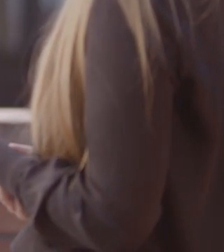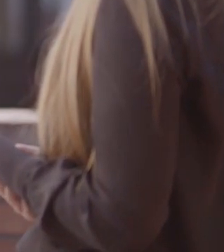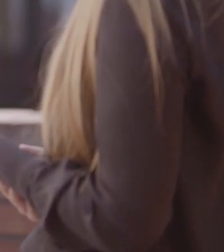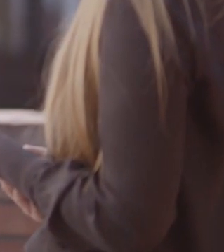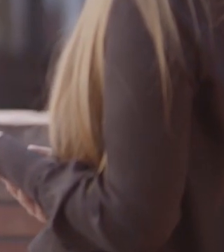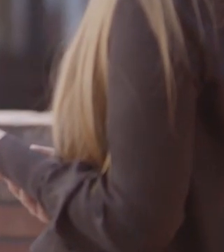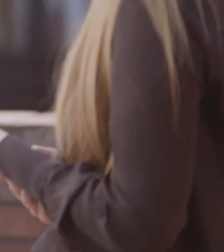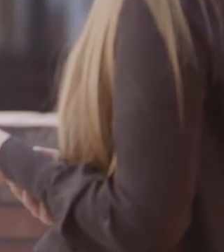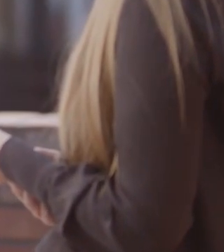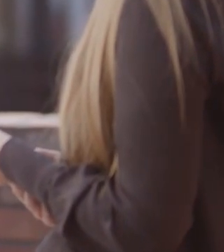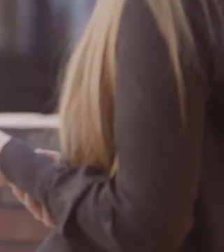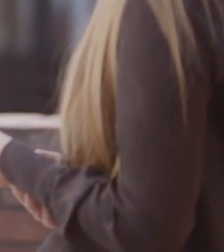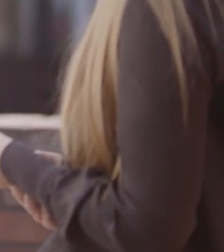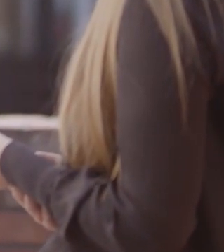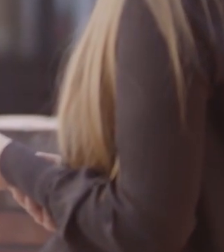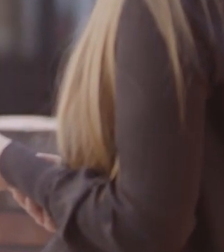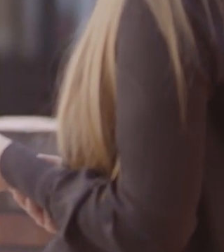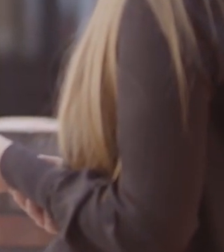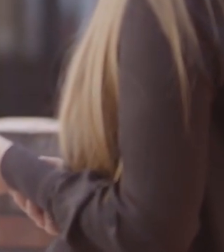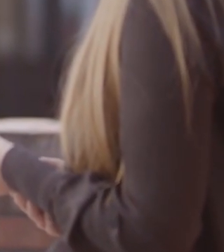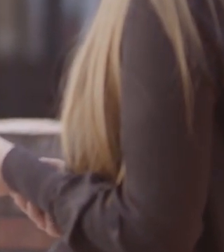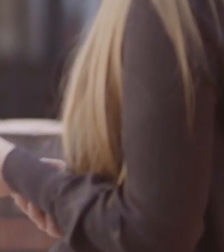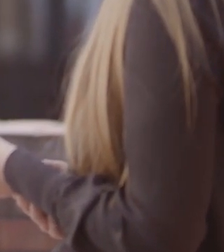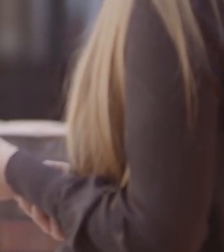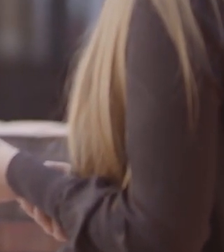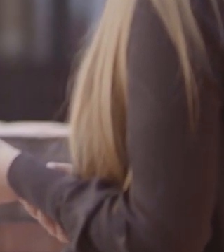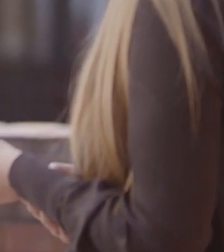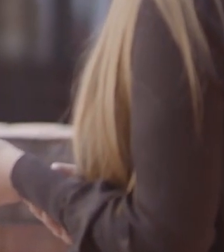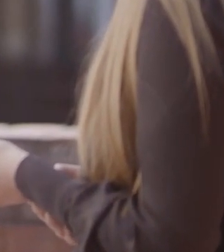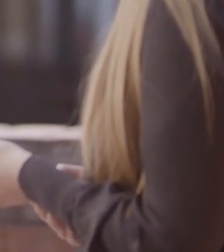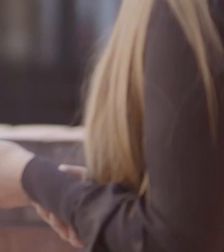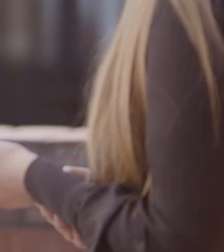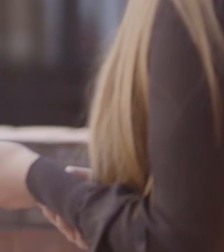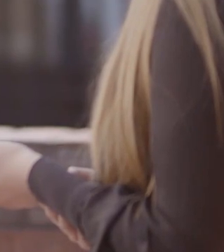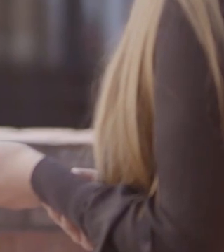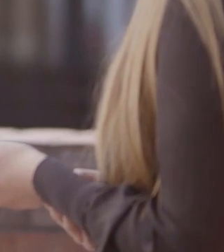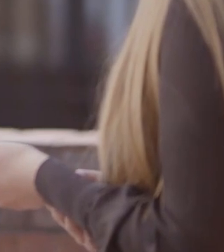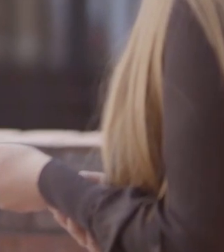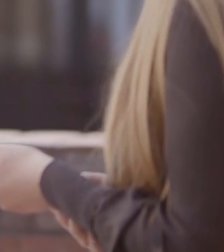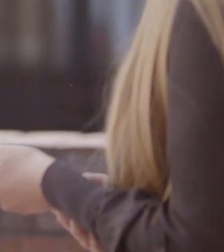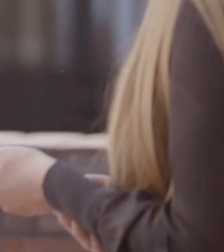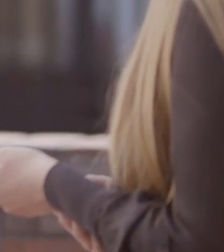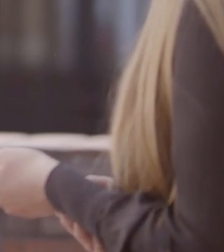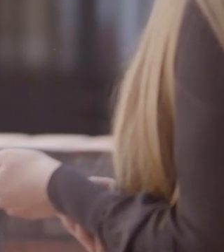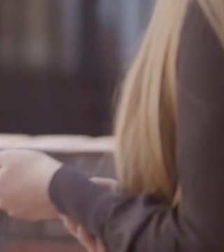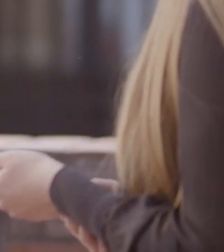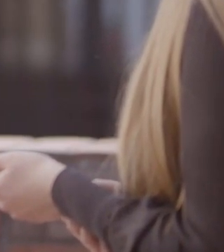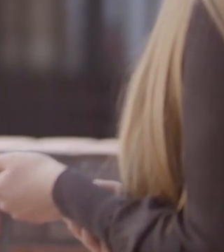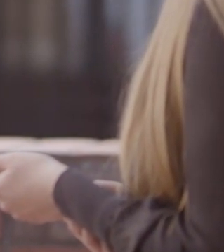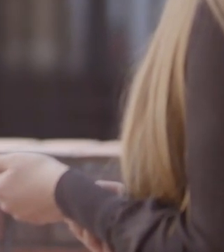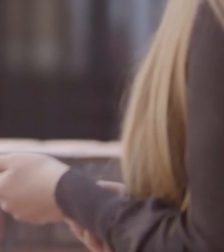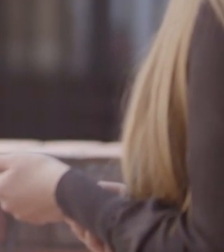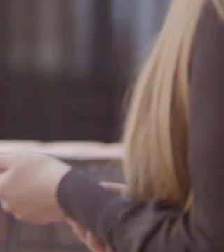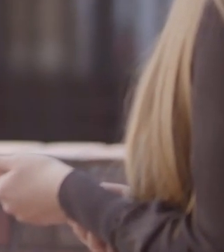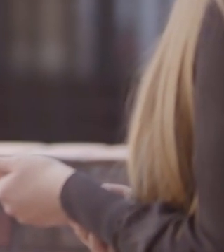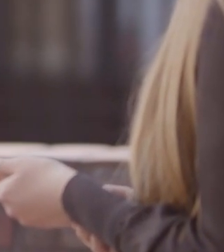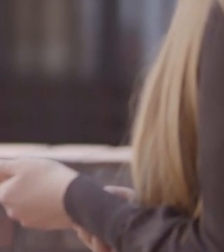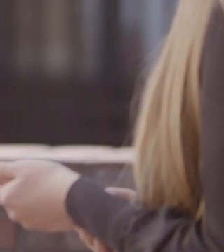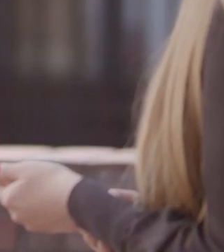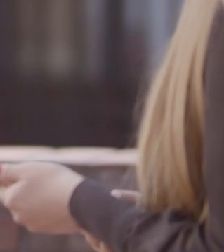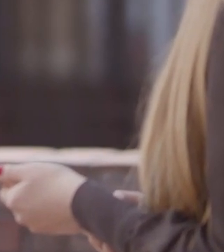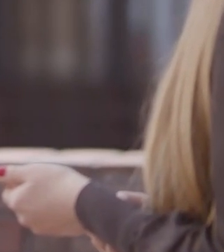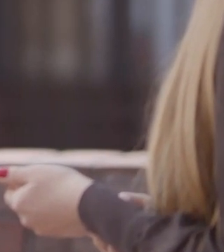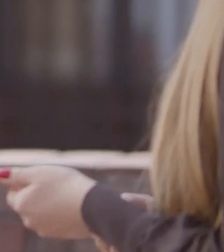starać się o przyznanie stypendium rektora. I w przypadku takiego stypendium również o takie dofinansowanie mogą starać się